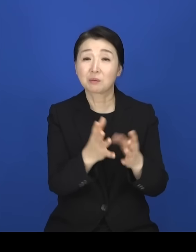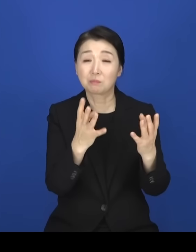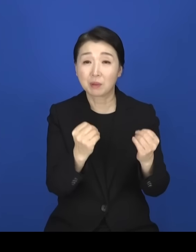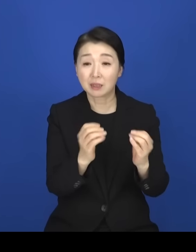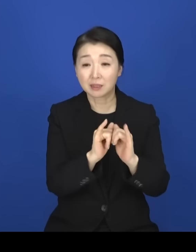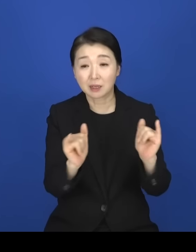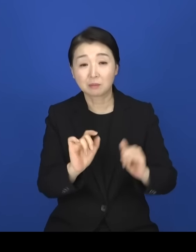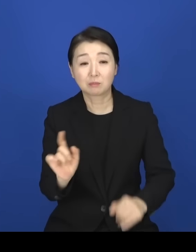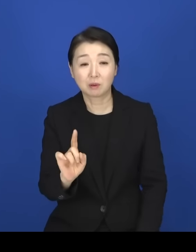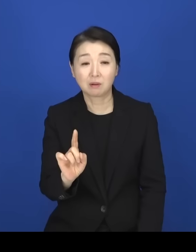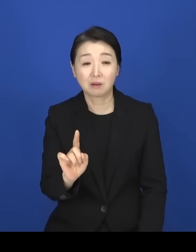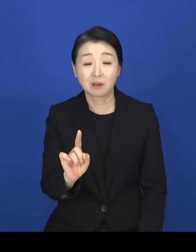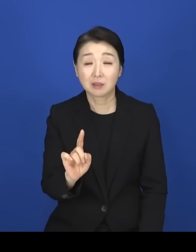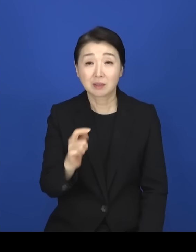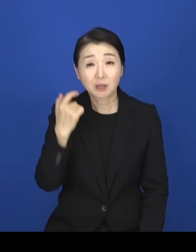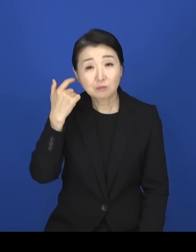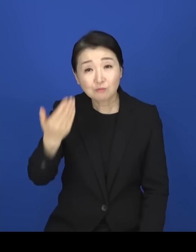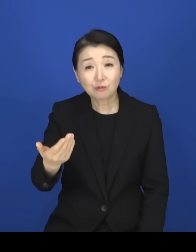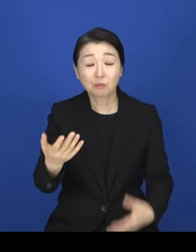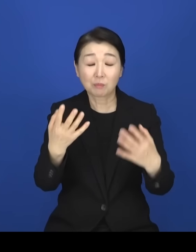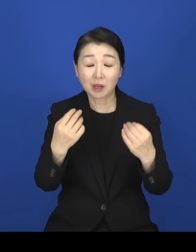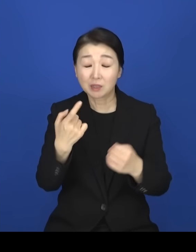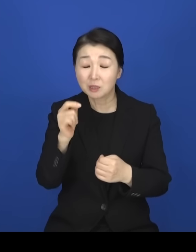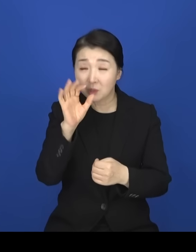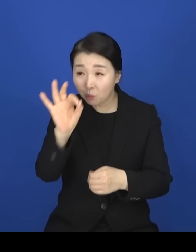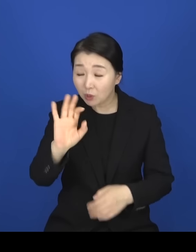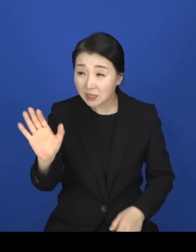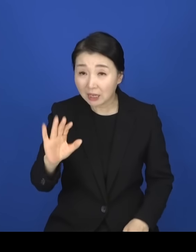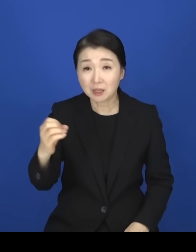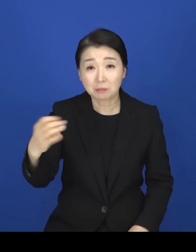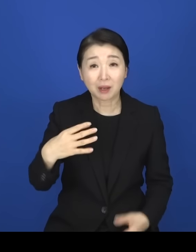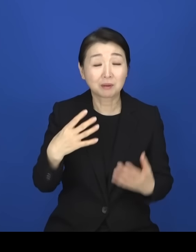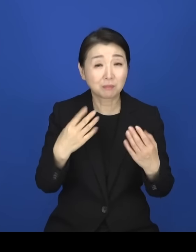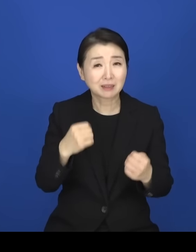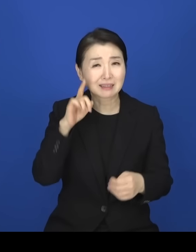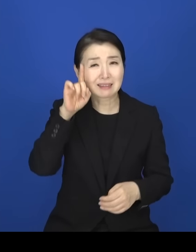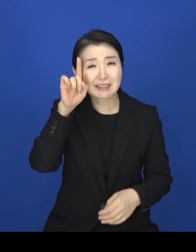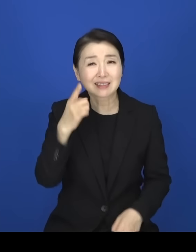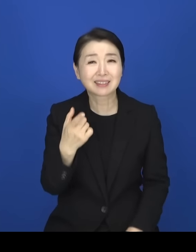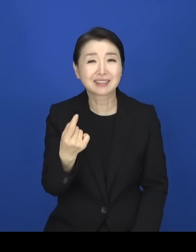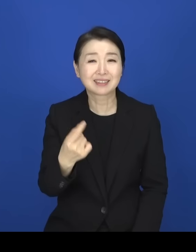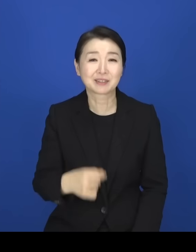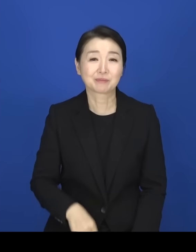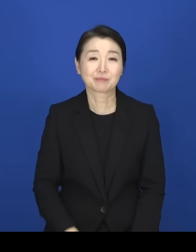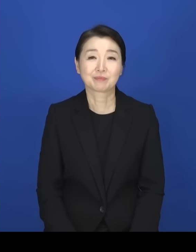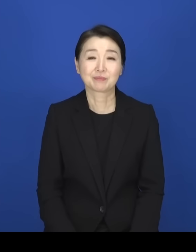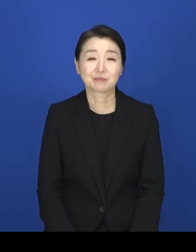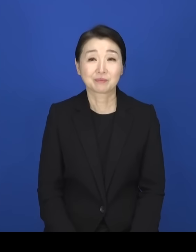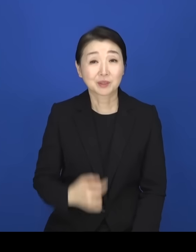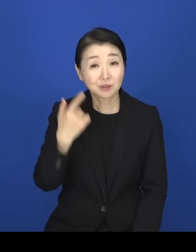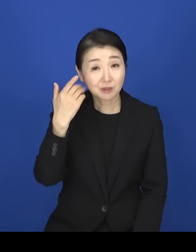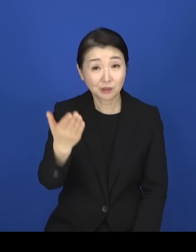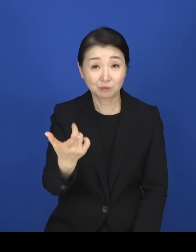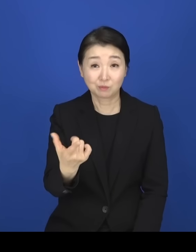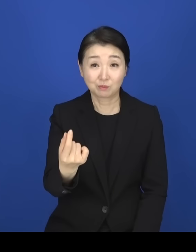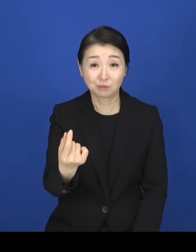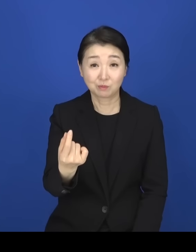또 특히 우리 제일 많이 듣는 질문이 요즘 왜 이렇게 TV에 안 보이세요? 이런 질문을 들을 때 굉장한 극한 스트레스를 받잖아요, 사실은. 네네. 뭐 그런 질문을